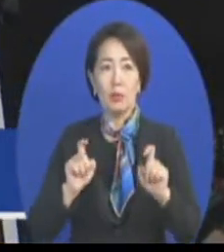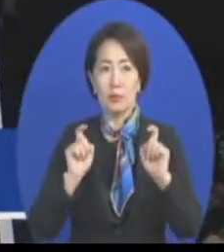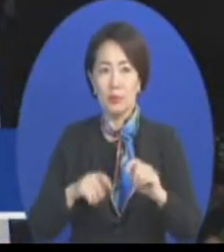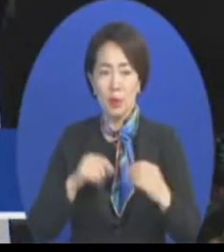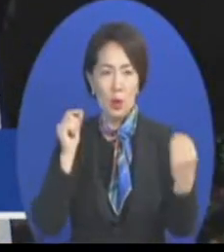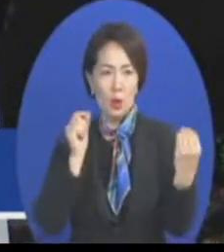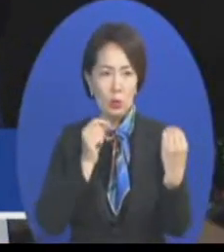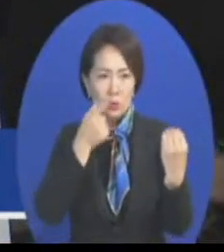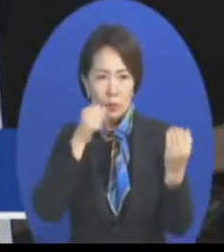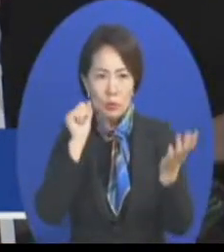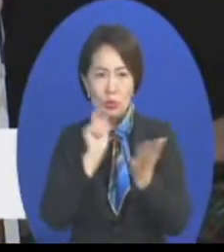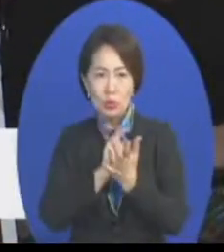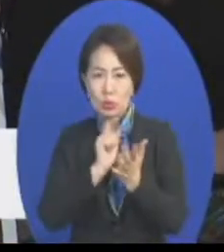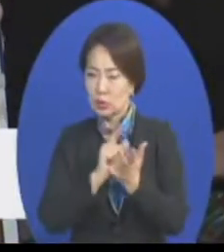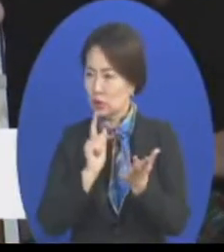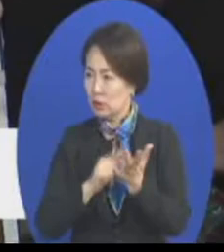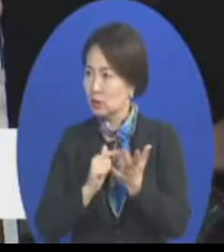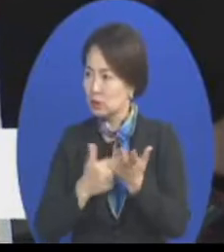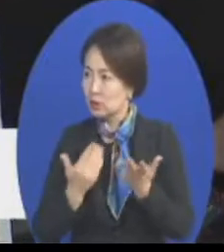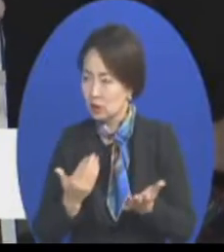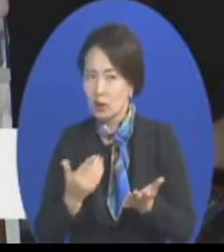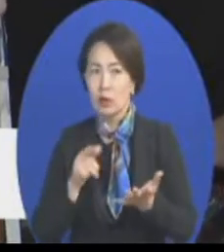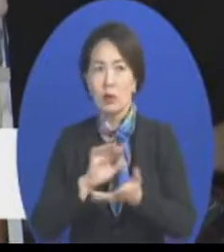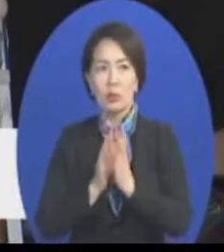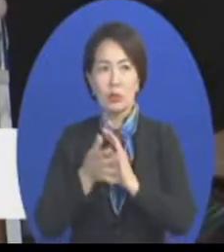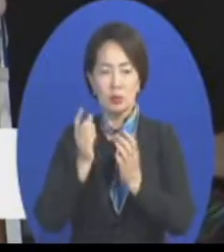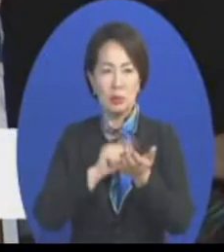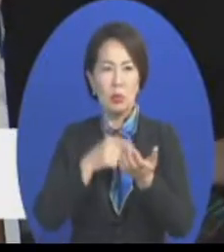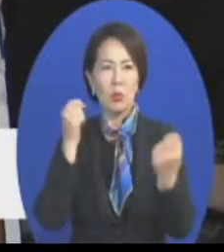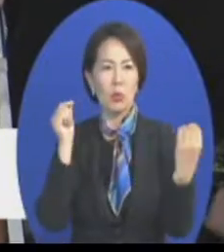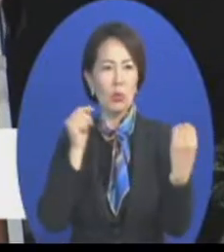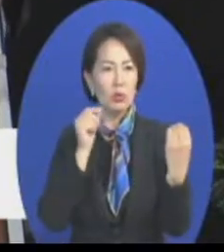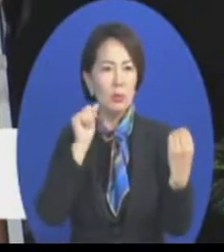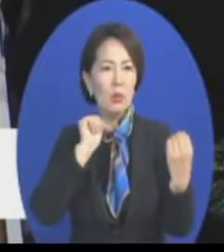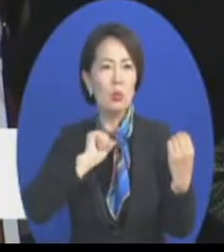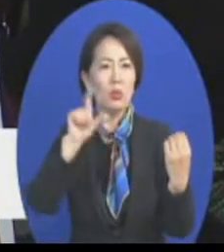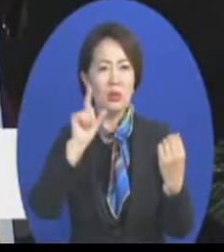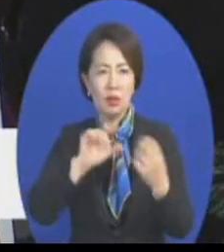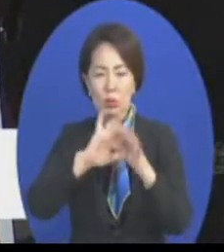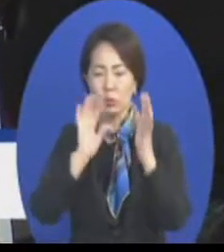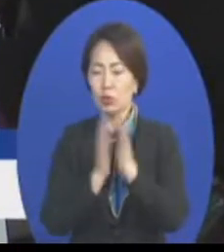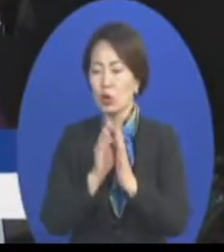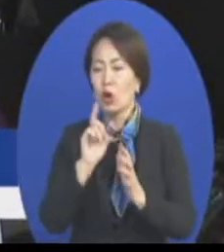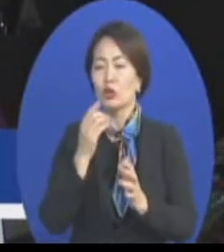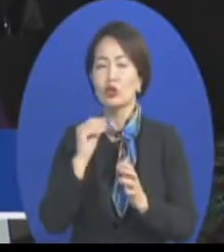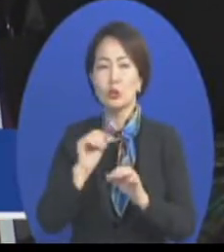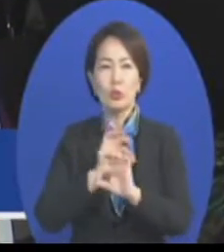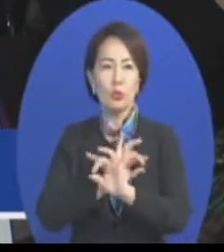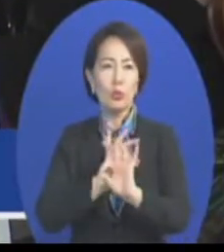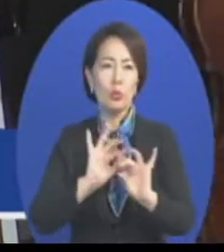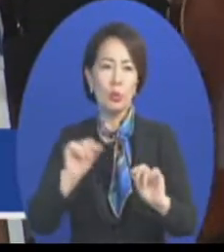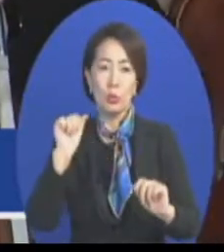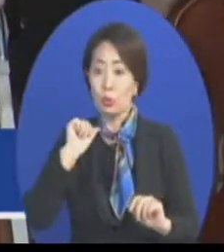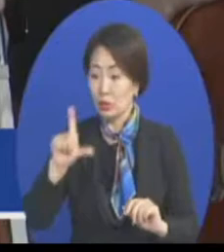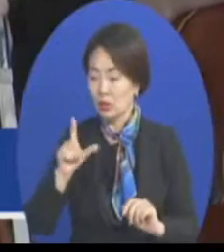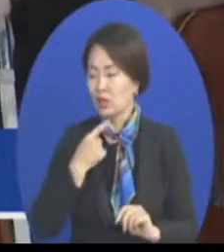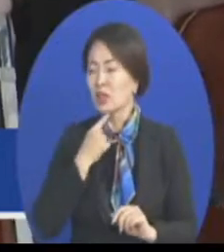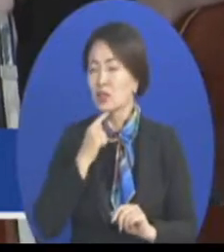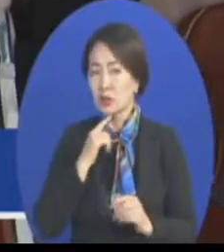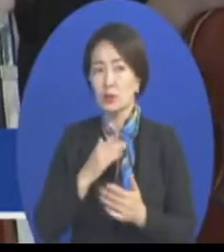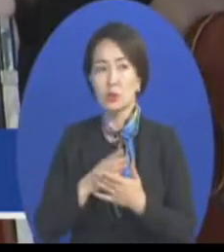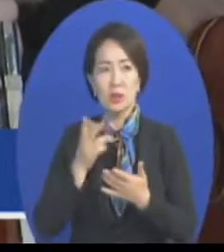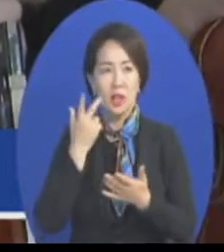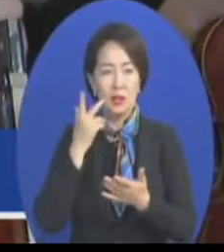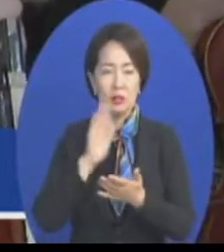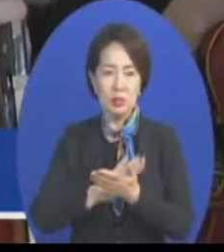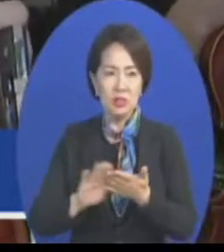хөгжмийн зэмсэг чинь хамгийн гол бидний хэрэглээ тэгдэд нөгөө маш өндөр үнэтэй хөгжмөд байдаг учраас ер нь маш нөгөө хэцүү байдаг. Тэгээд яг